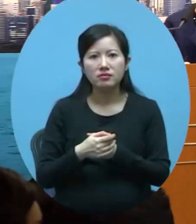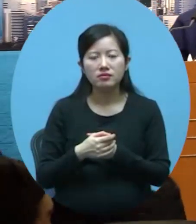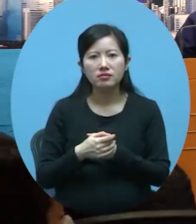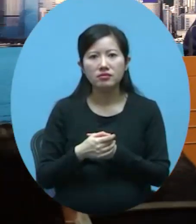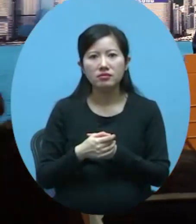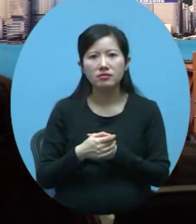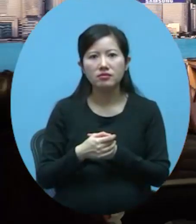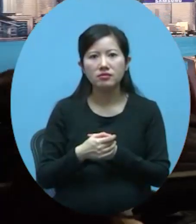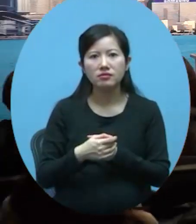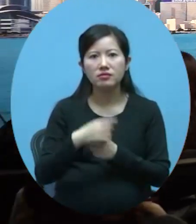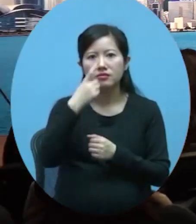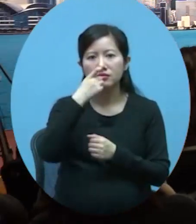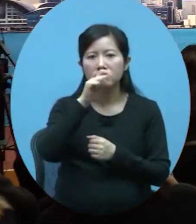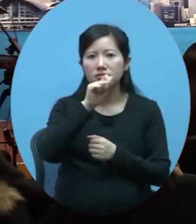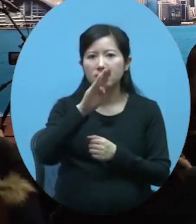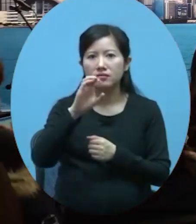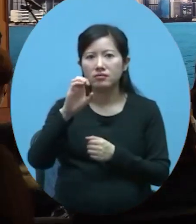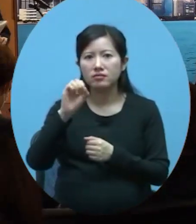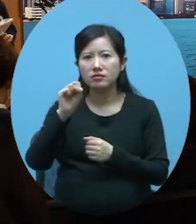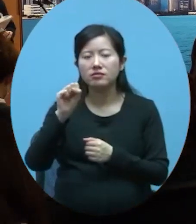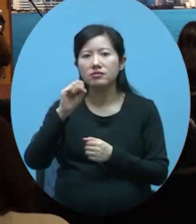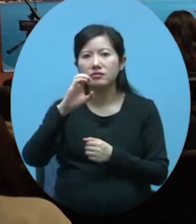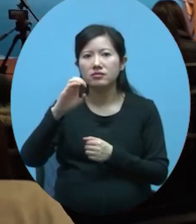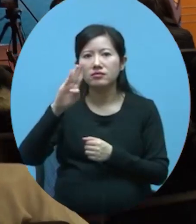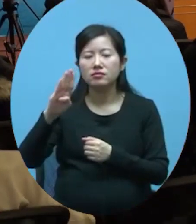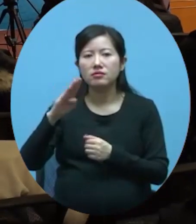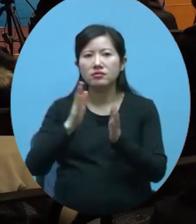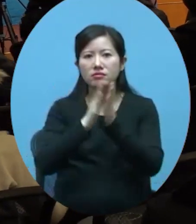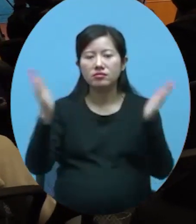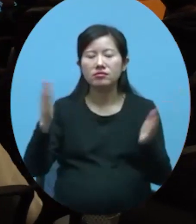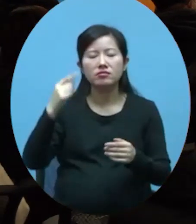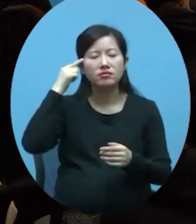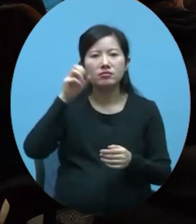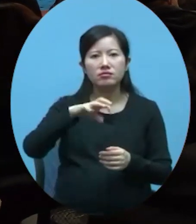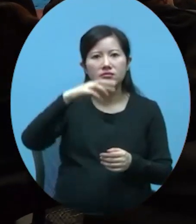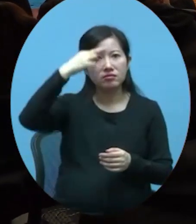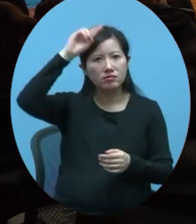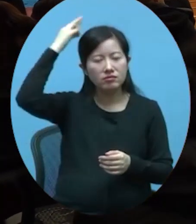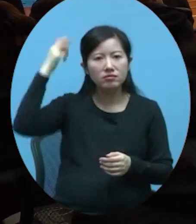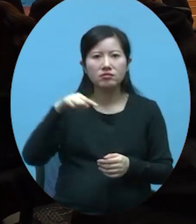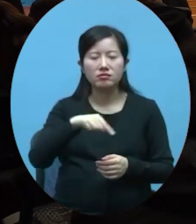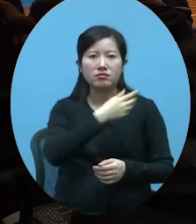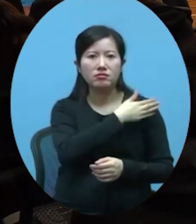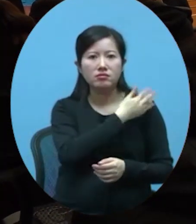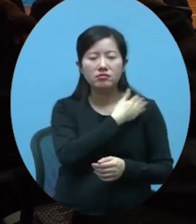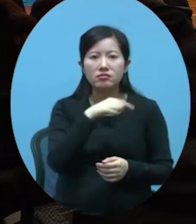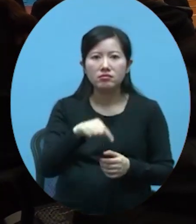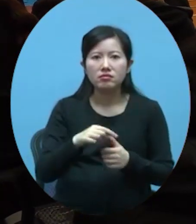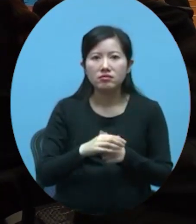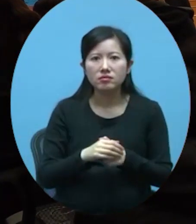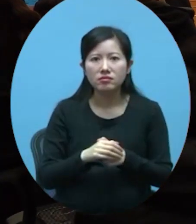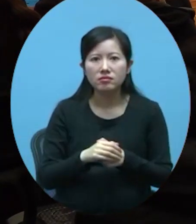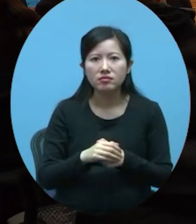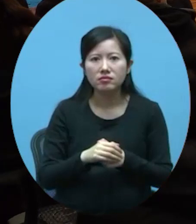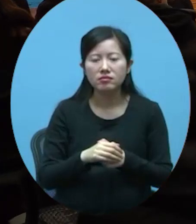NewsI have a few questions for youabout the domestic worker firstly you said she hung out with her friendsso I wanna